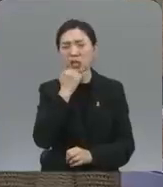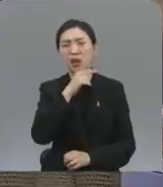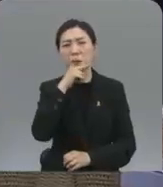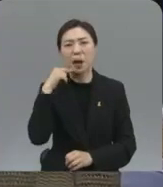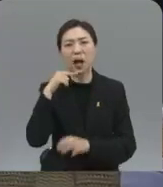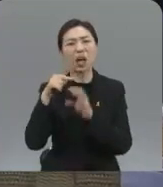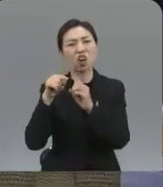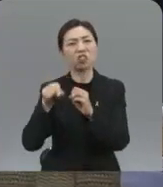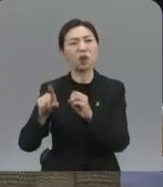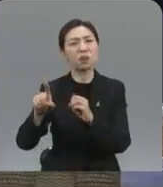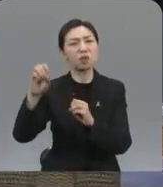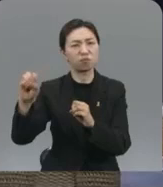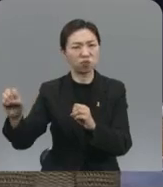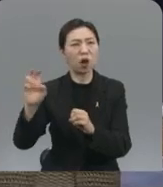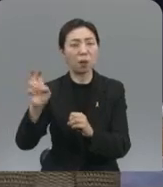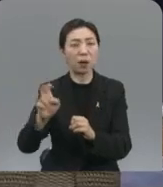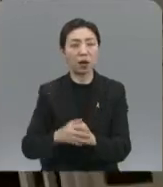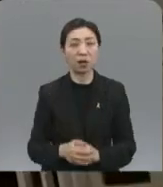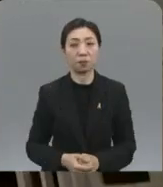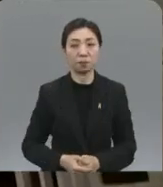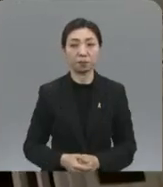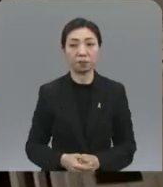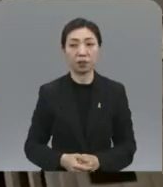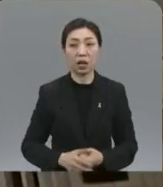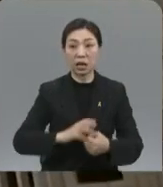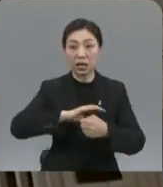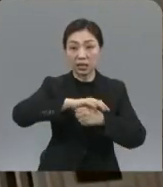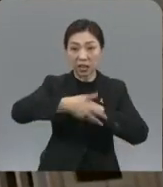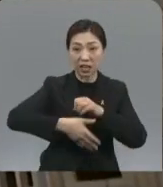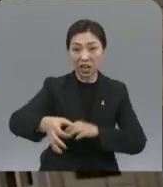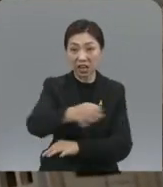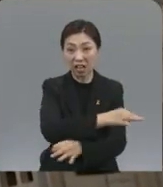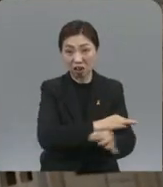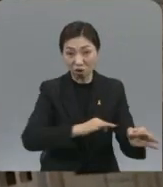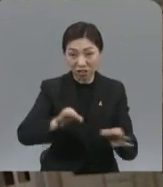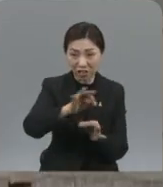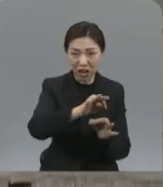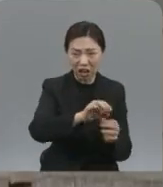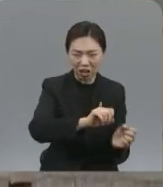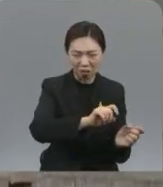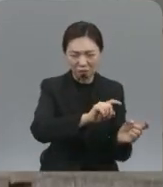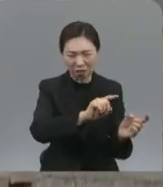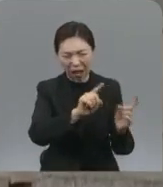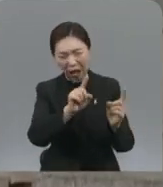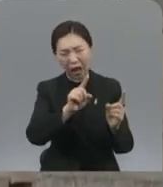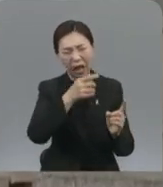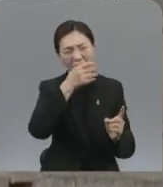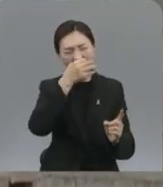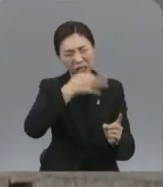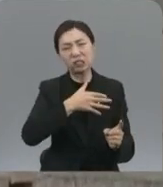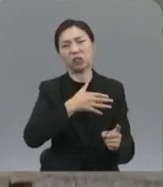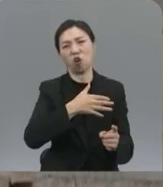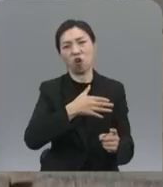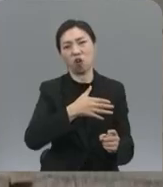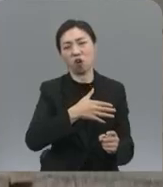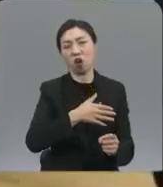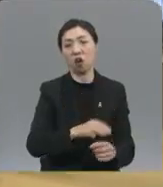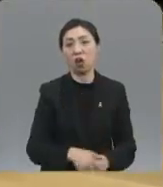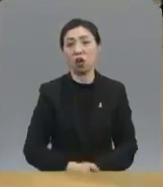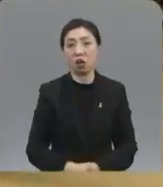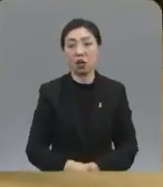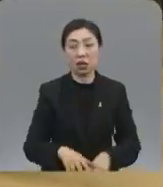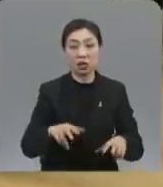l'institution basée à Washington alors conseillé de renforcer la surveillance sur le marché financier et maintenir la politique